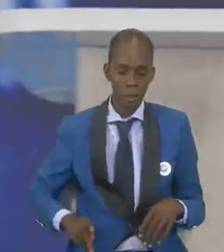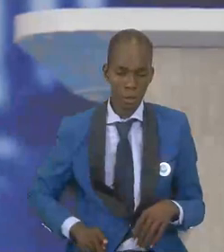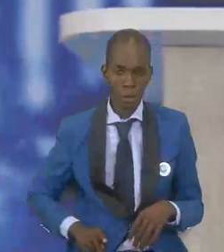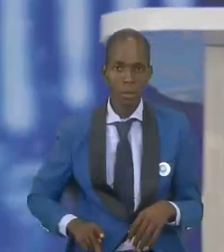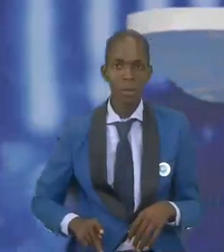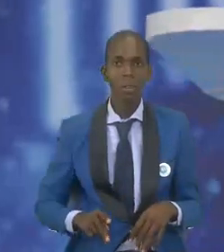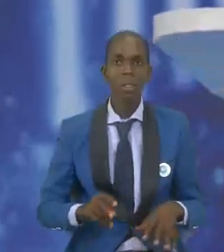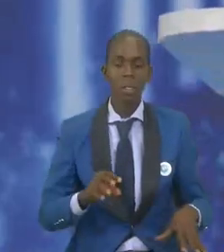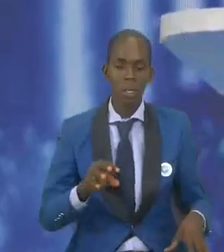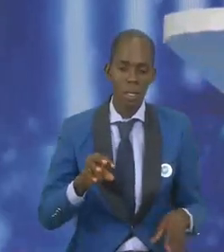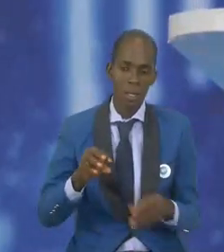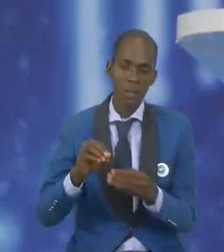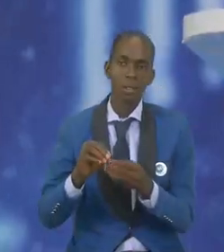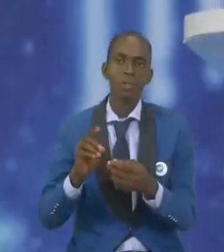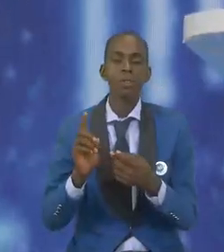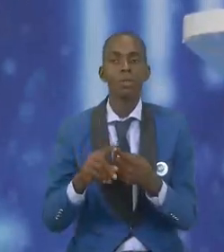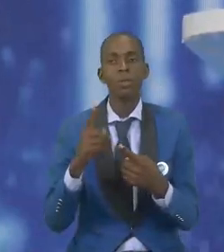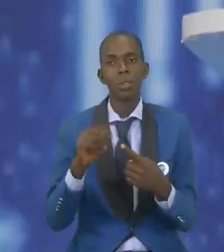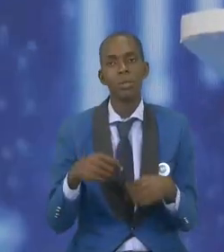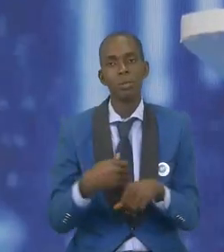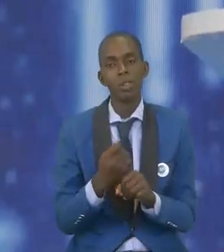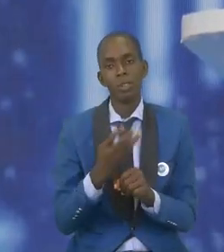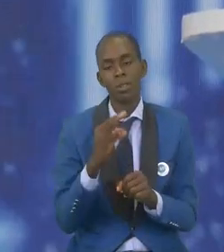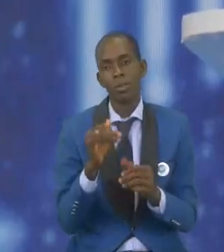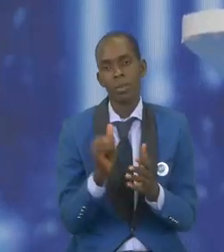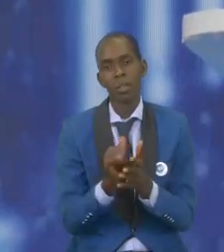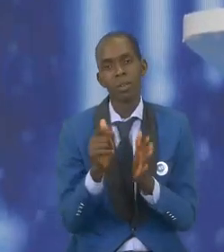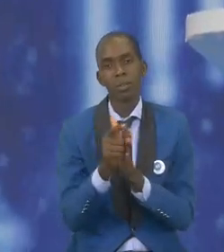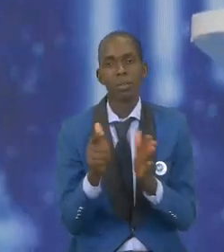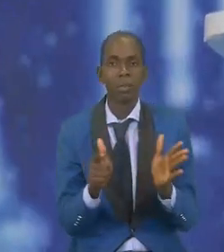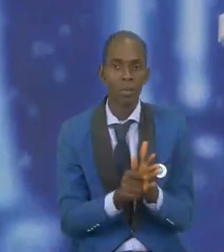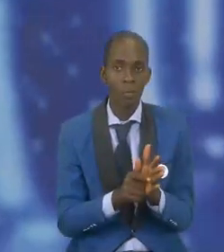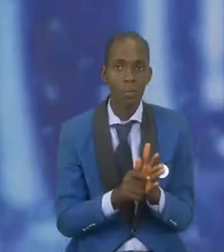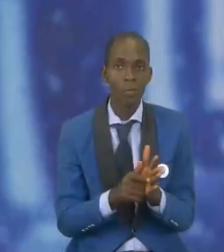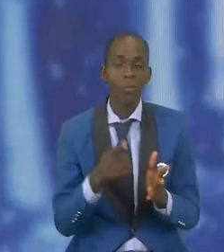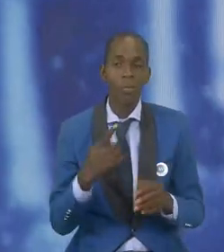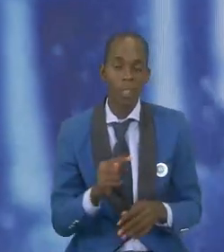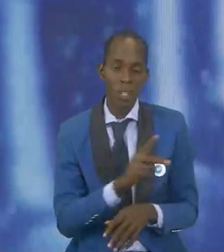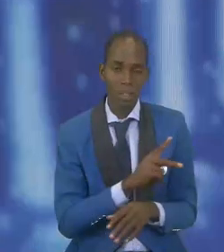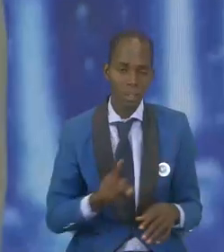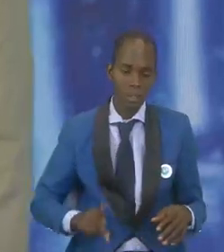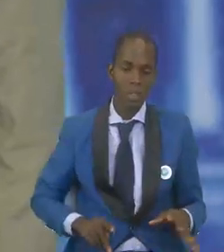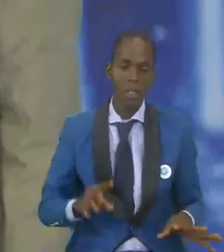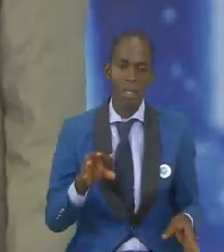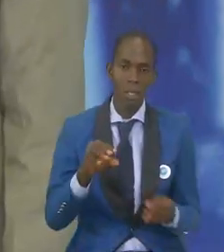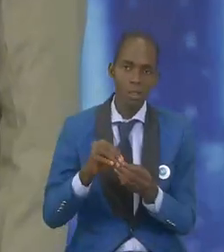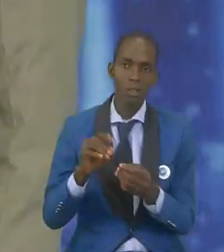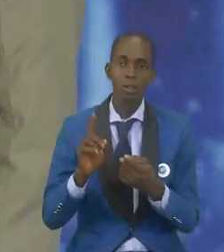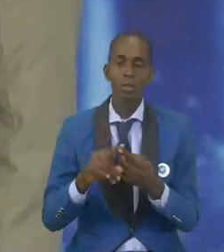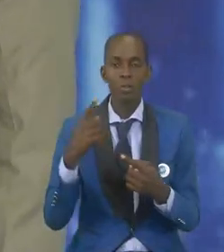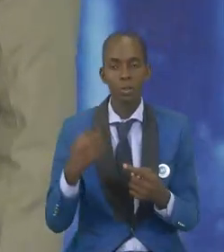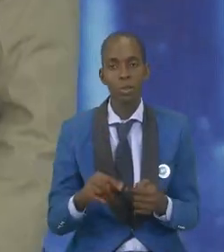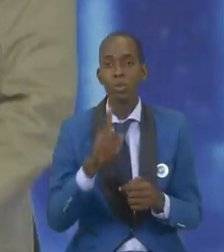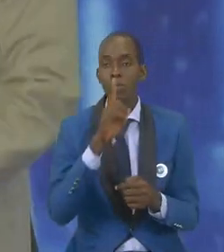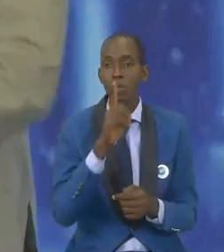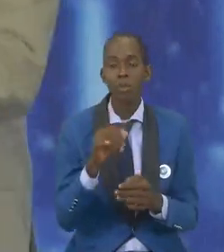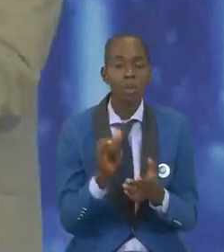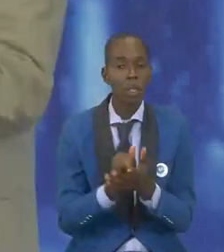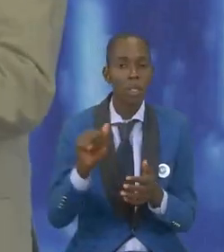l'homme a contribué à écrire le décret